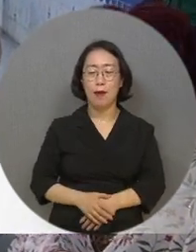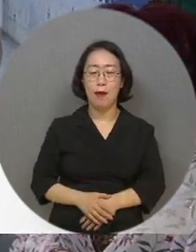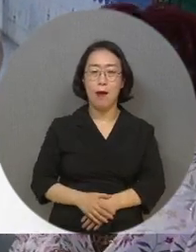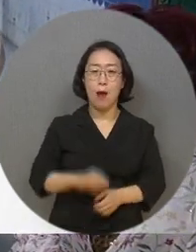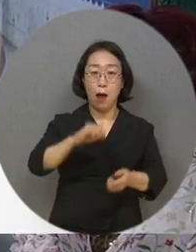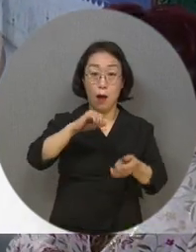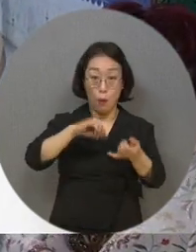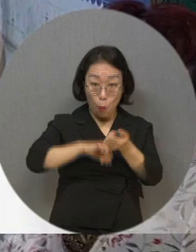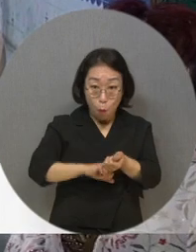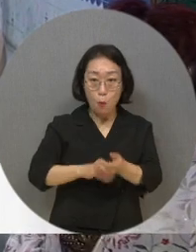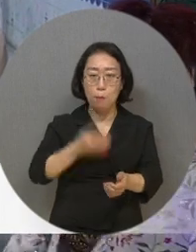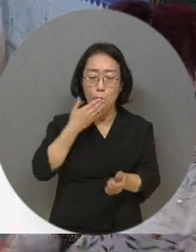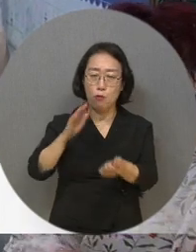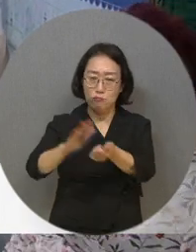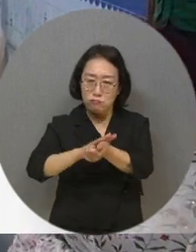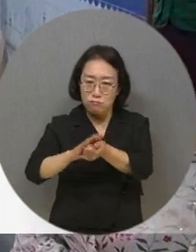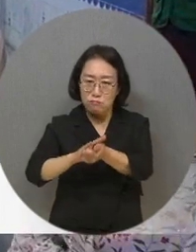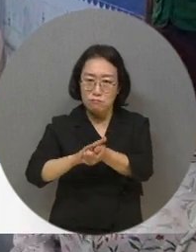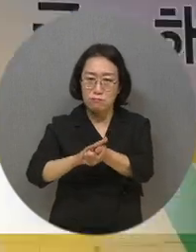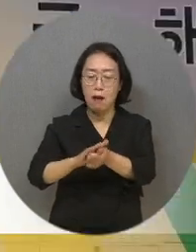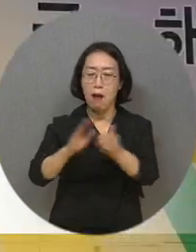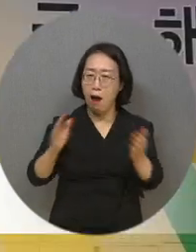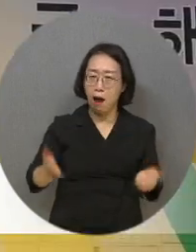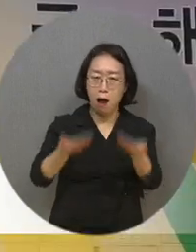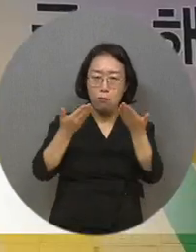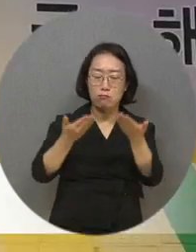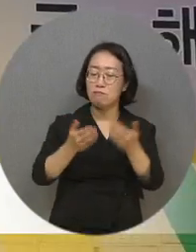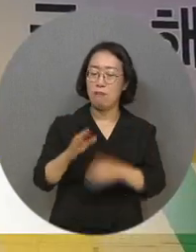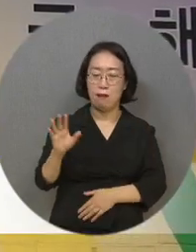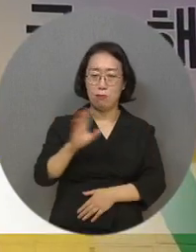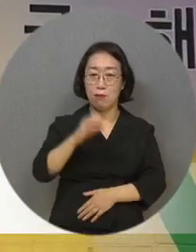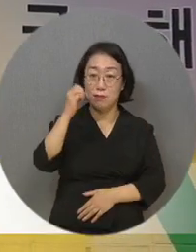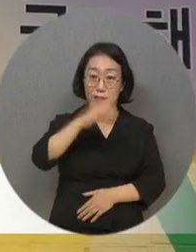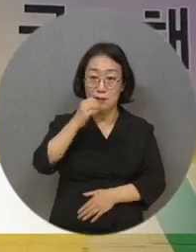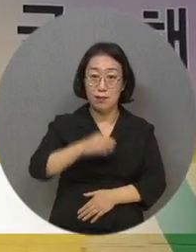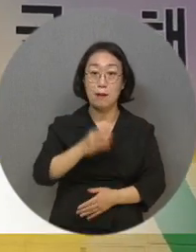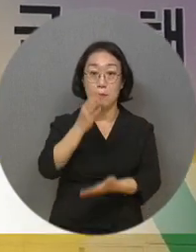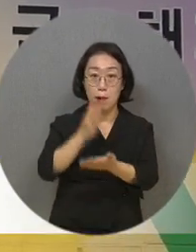끼라도 소홀히 할 수 없다고 말하고 있습니다. 박태순 회장은